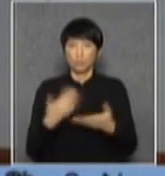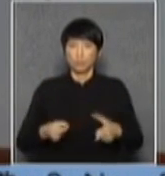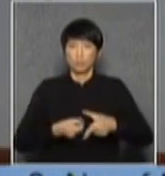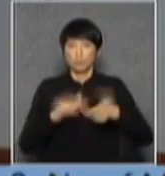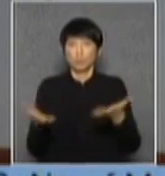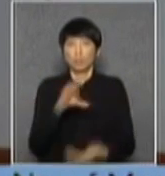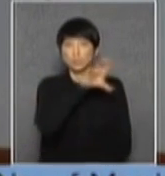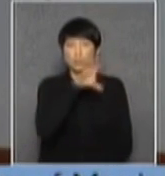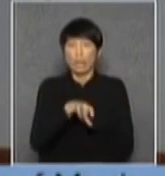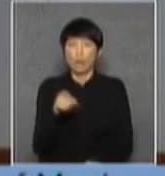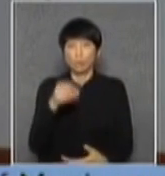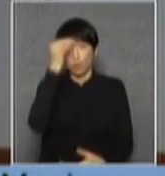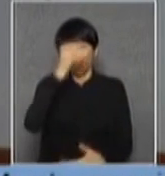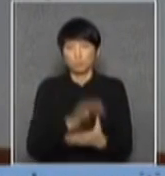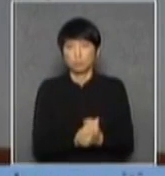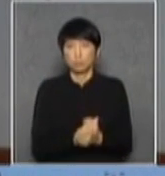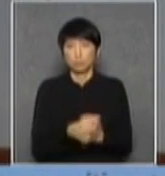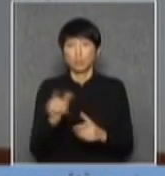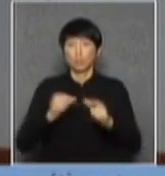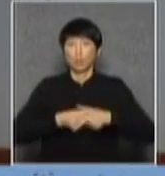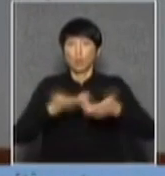襲啊！我公開問你